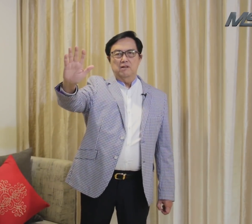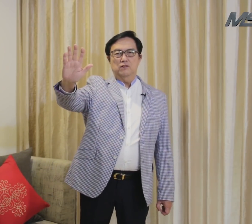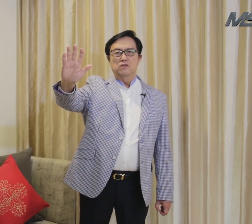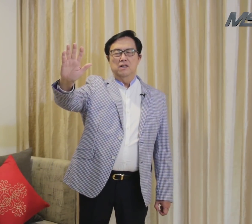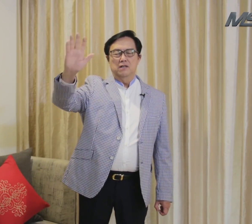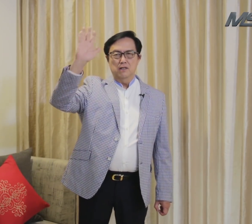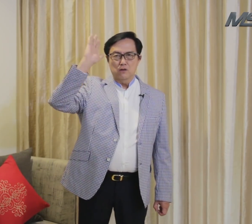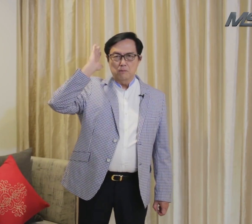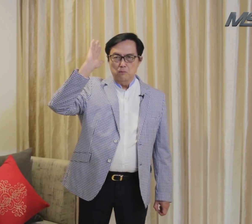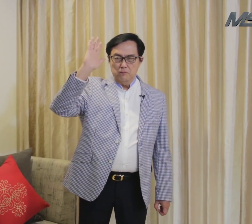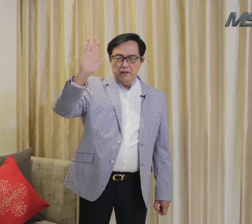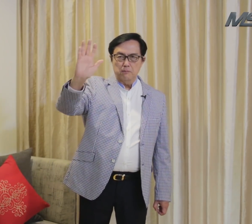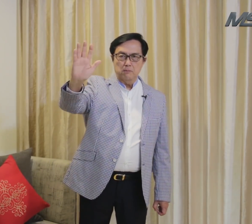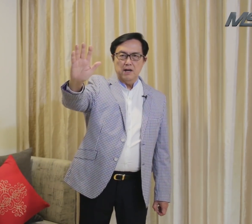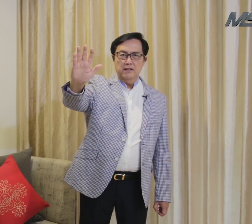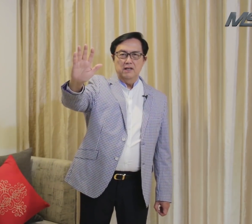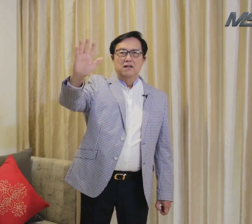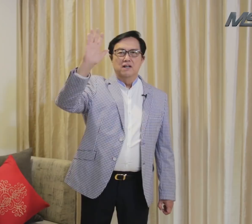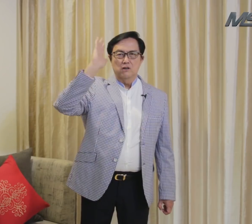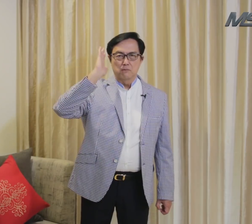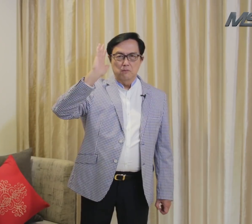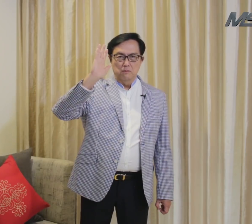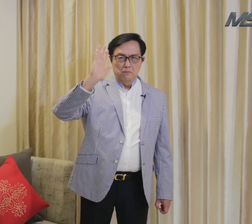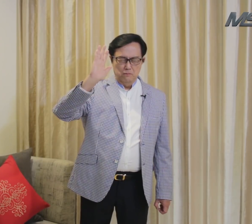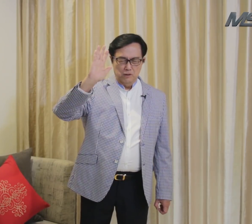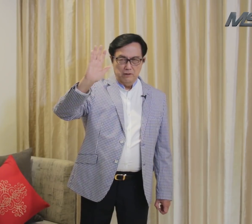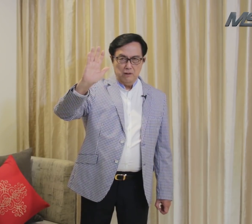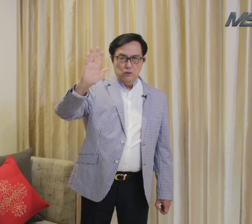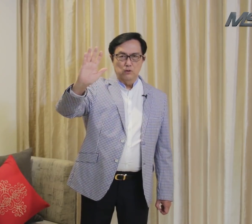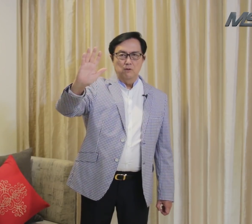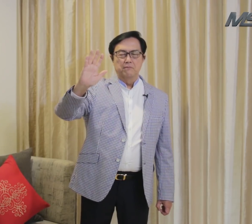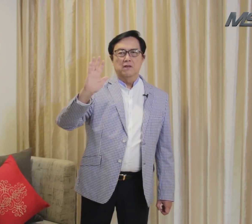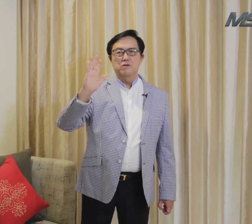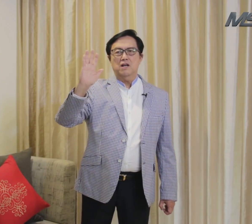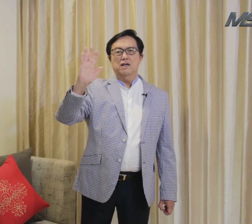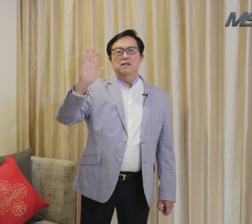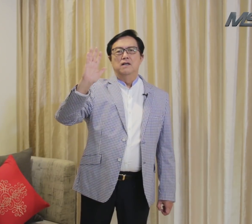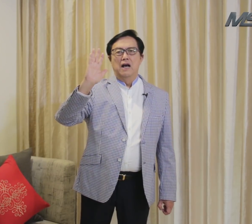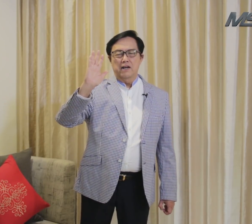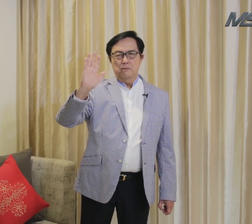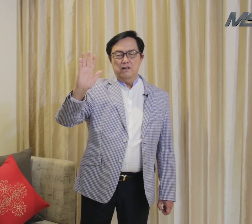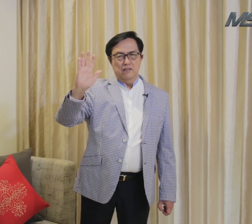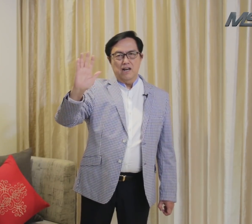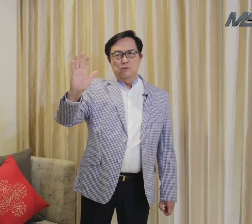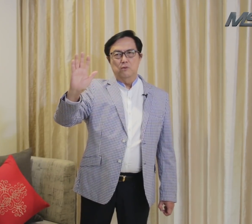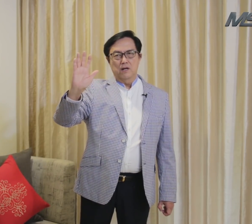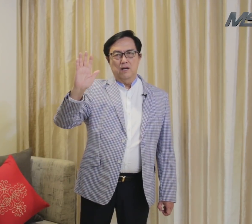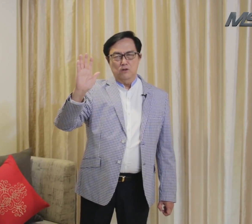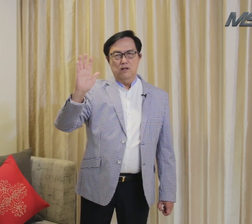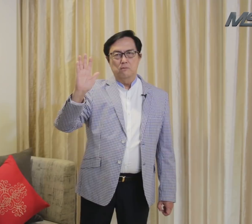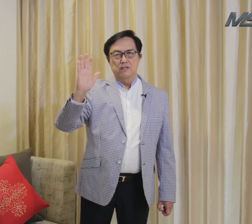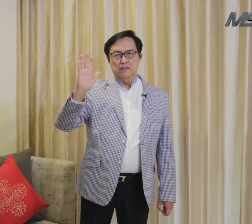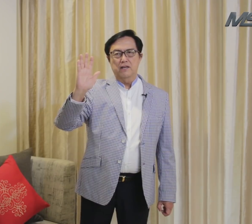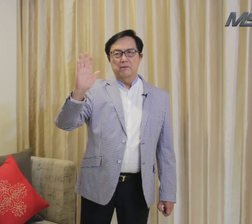berikan tepat pada waktunya. Engkau yang membuat mereka berbahagia, Engkau yang membuat mereka beruntung. Kami serahkan hari depan ke tangan-Mu,